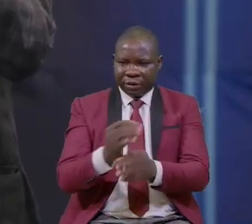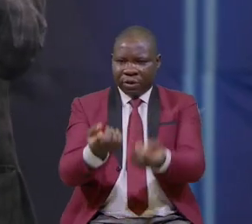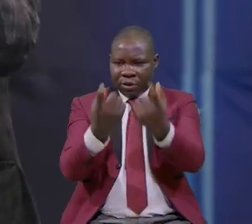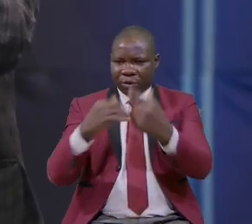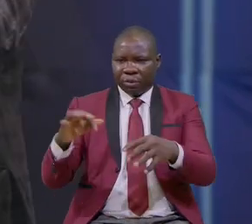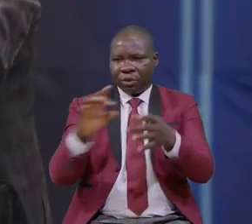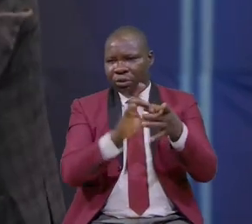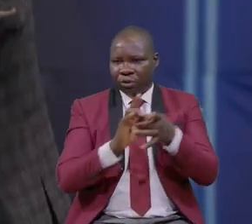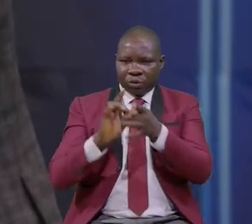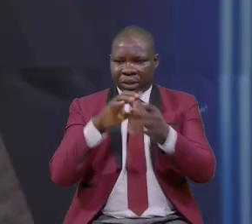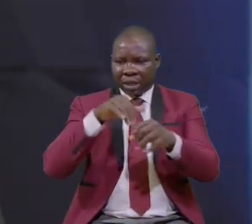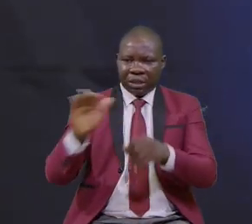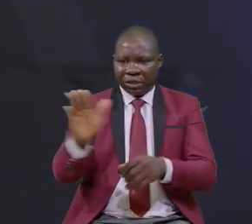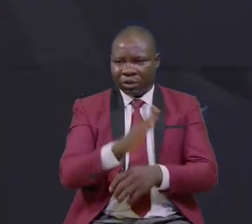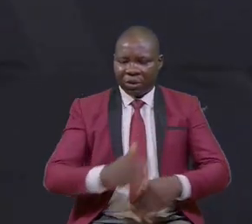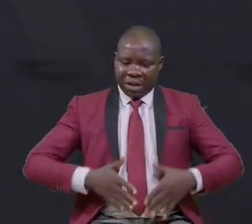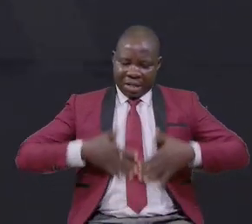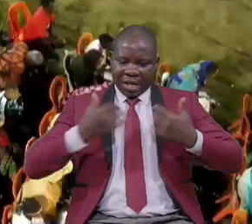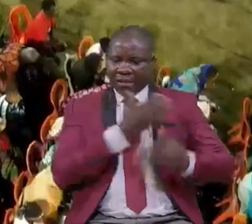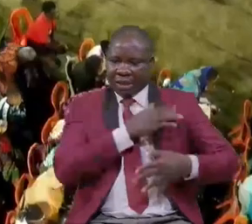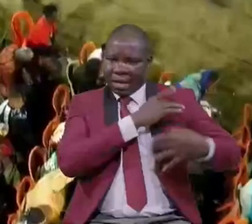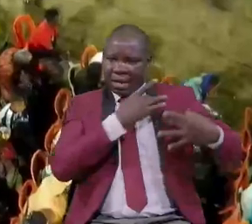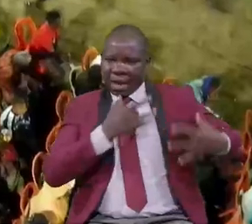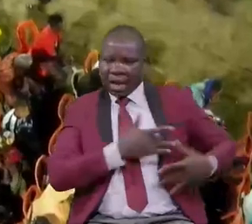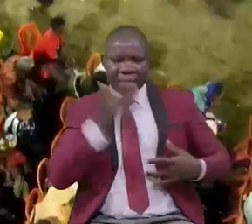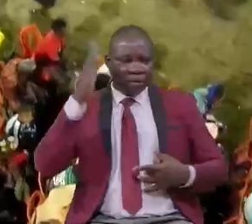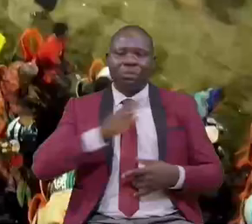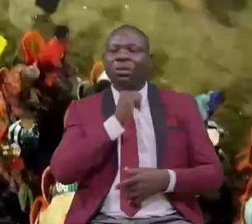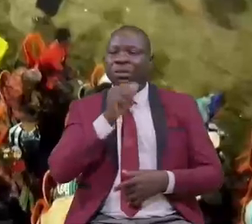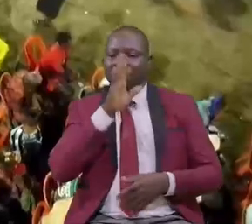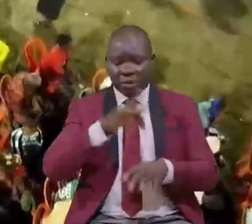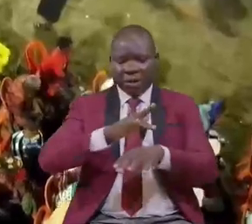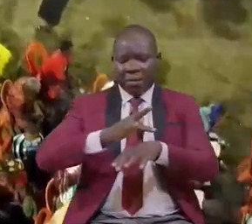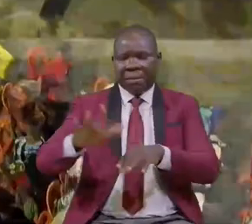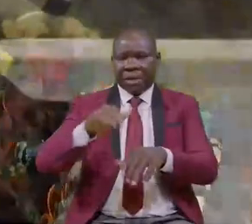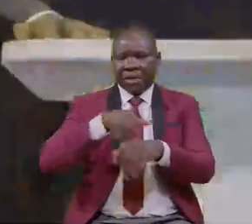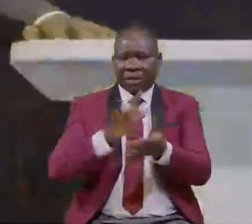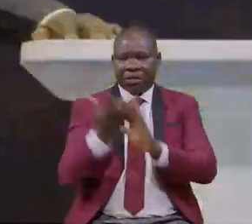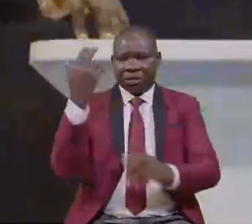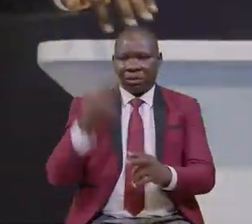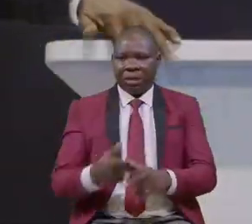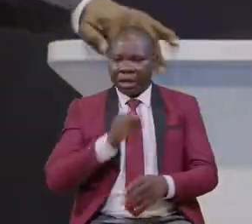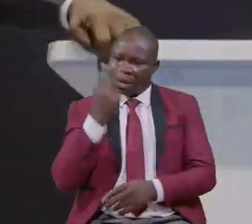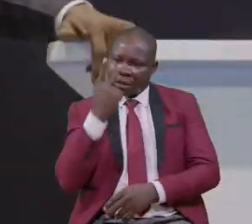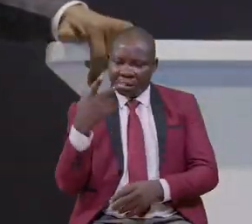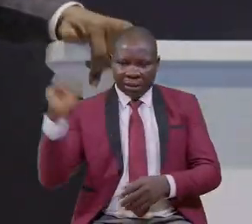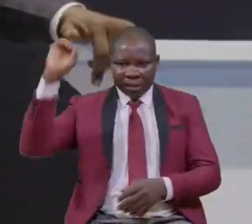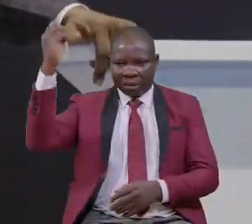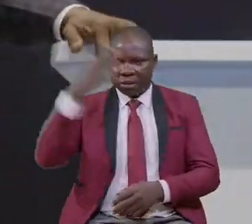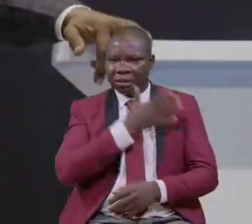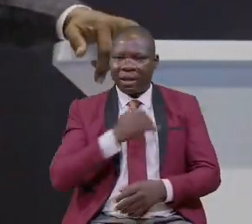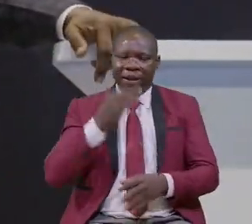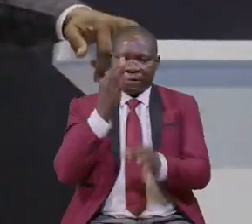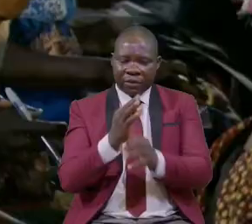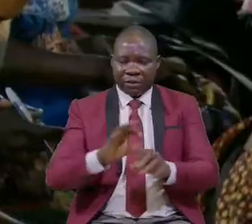ensemble dans ton cœur, dans ta vie, ne seront pas stériles. Je vois la grâce et la foi produisant le salut dans ta